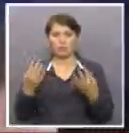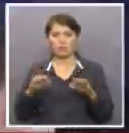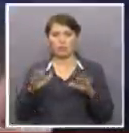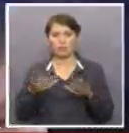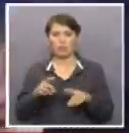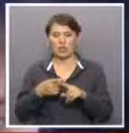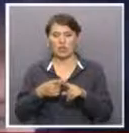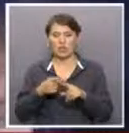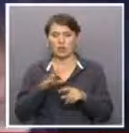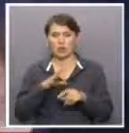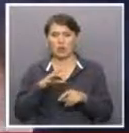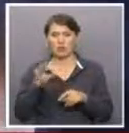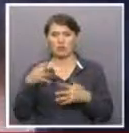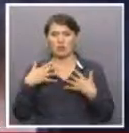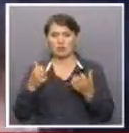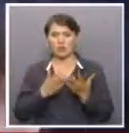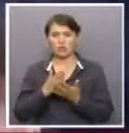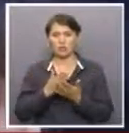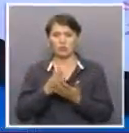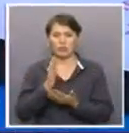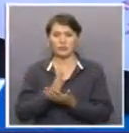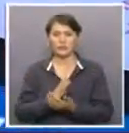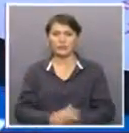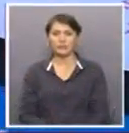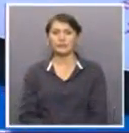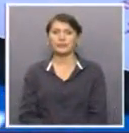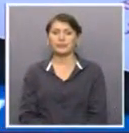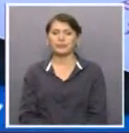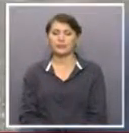тең жартысы денсаулық сақтау саласынан.